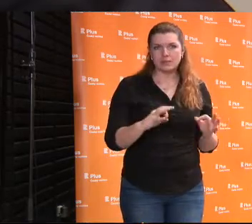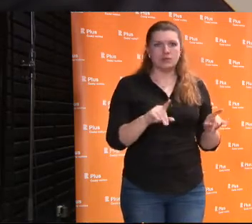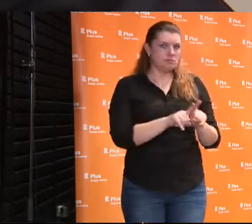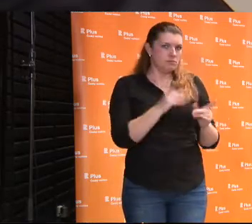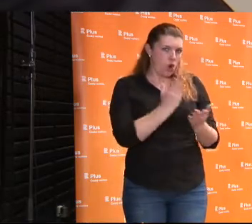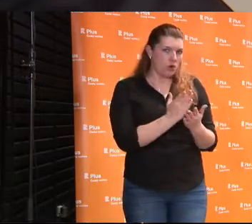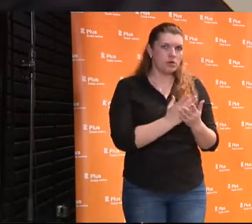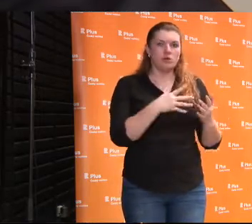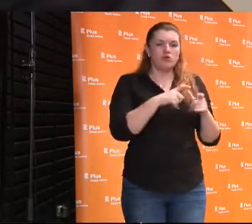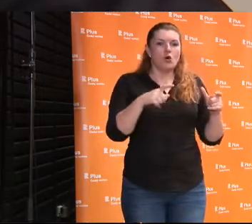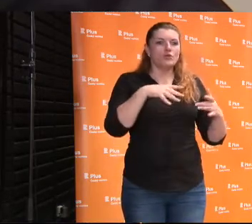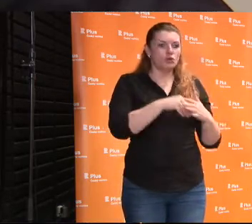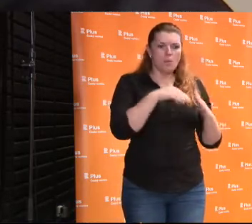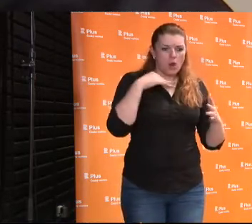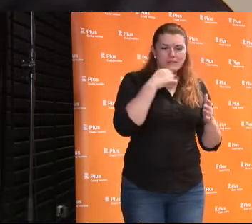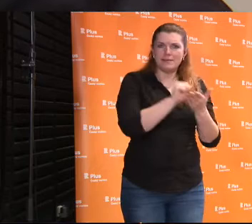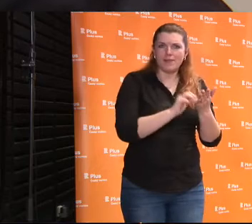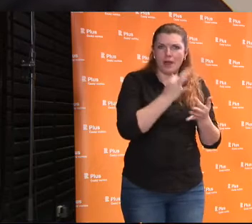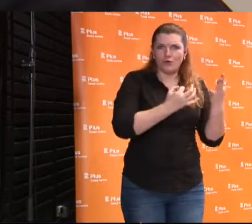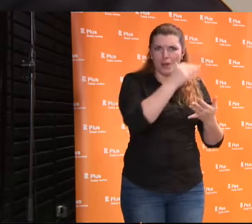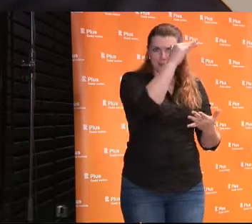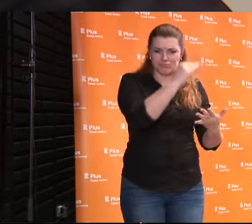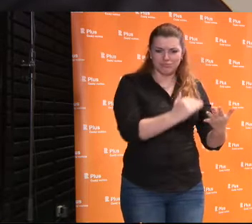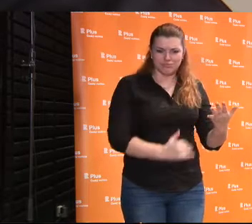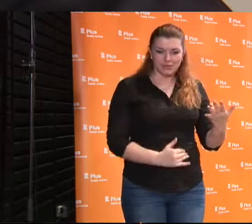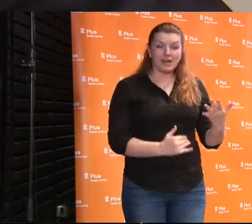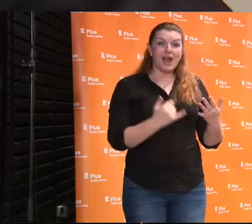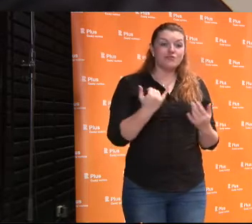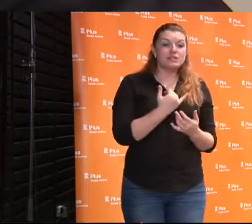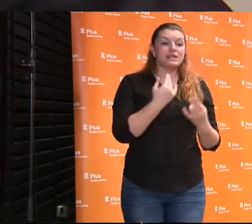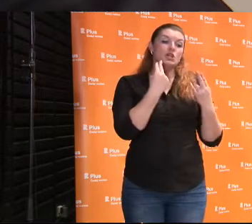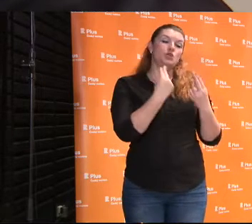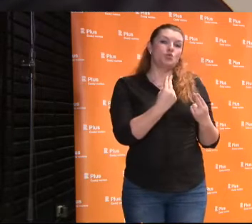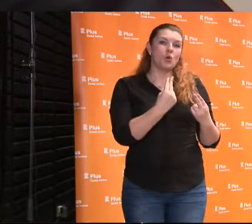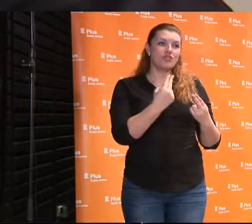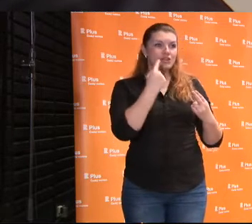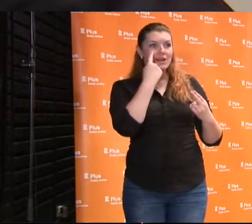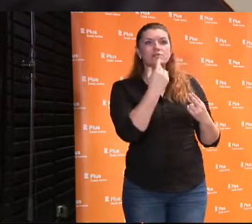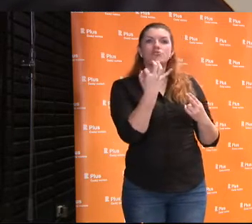generuje spoustu dat a vždycky musíte se dívat, jak ten podnik